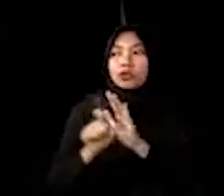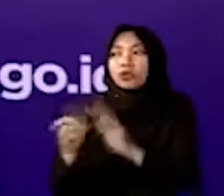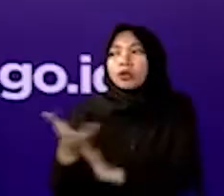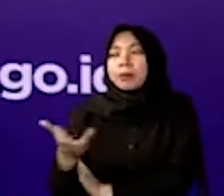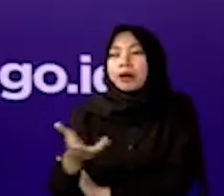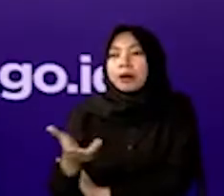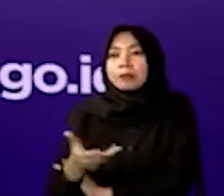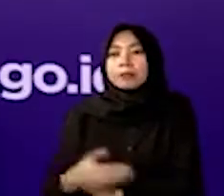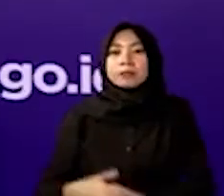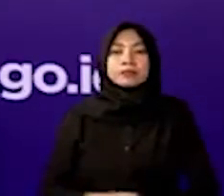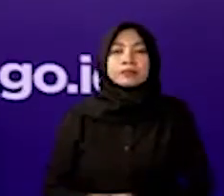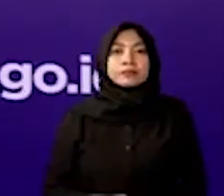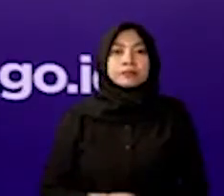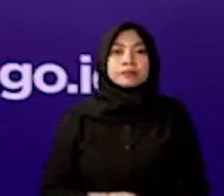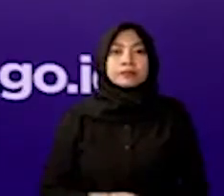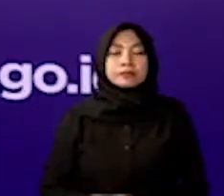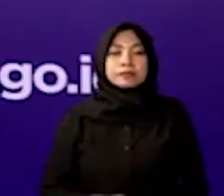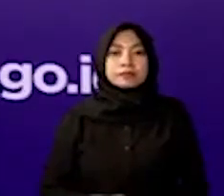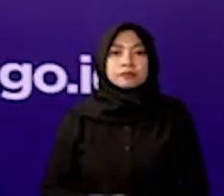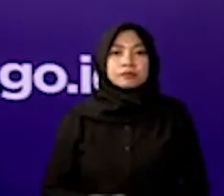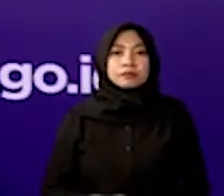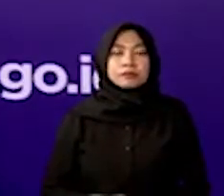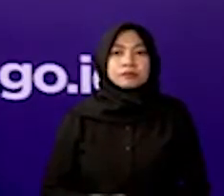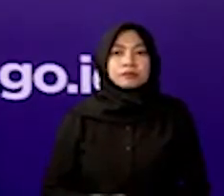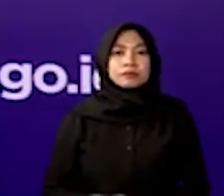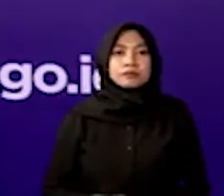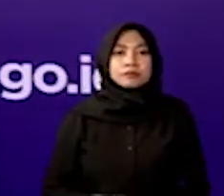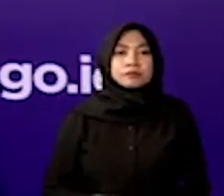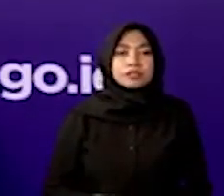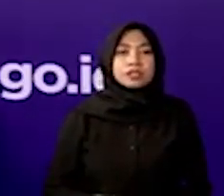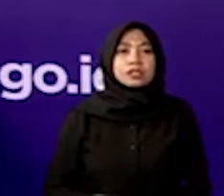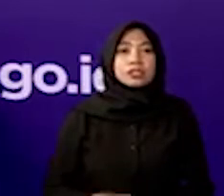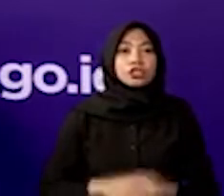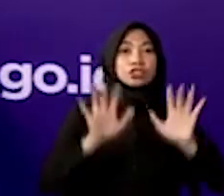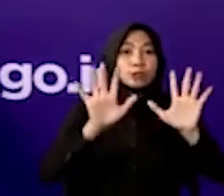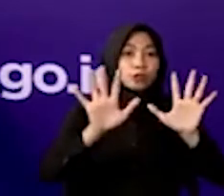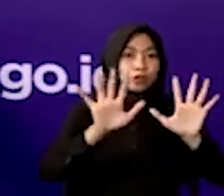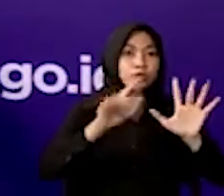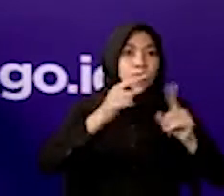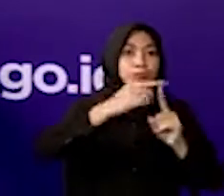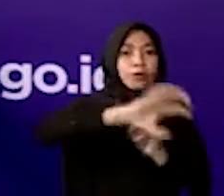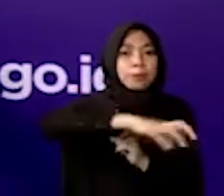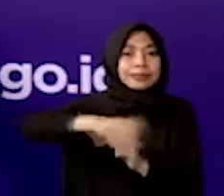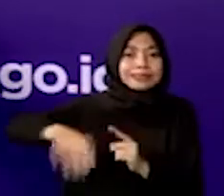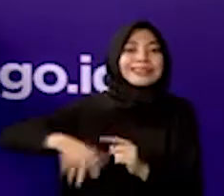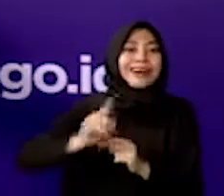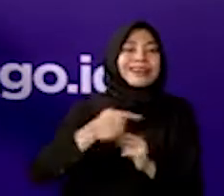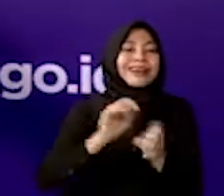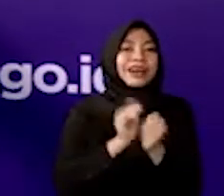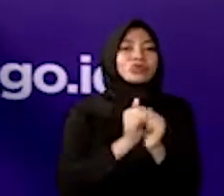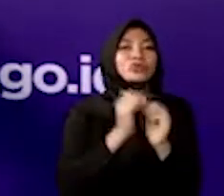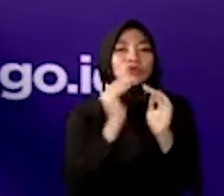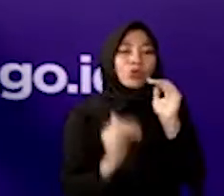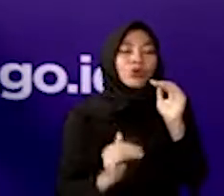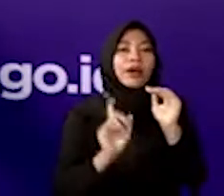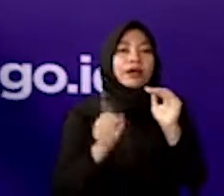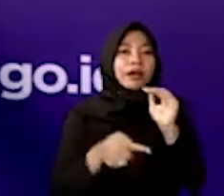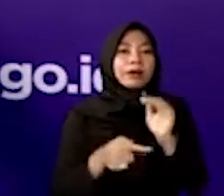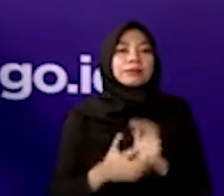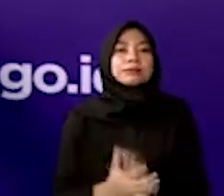dari seluruh provinsi itu Pak Tomi eh semuanya mengalami tren eh perbaikan ya